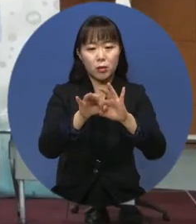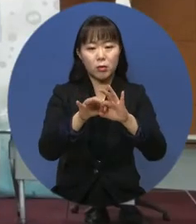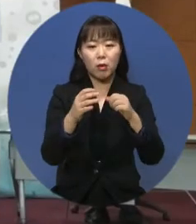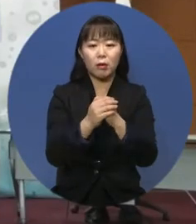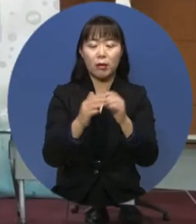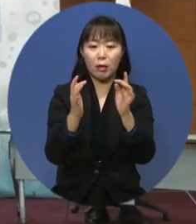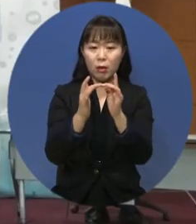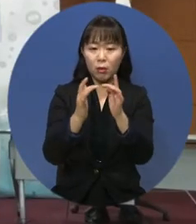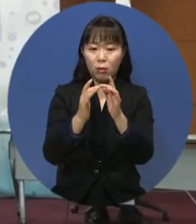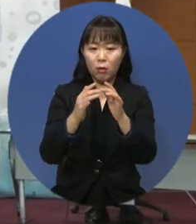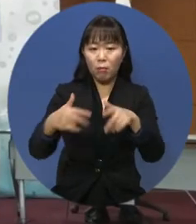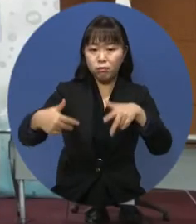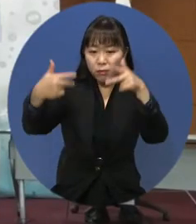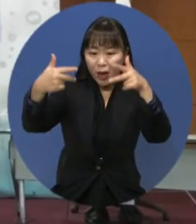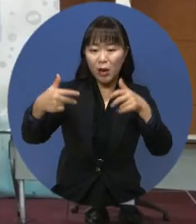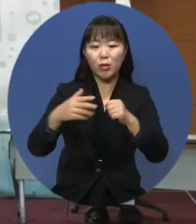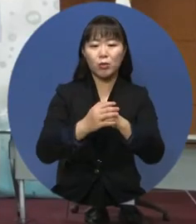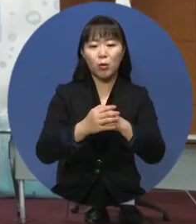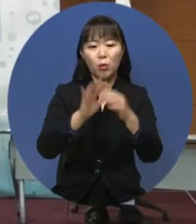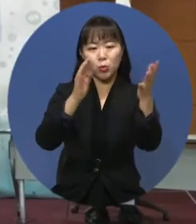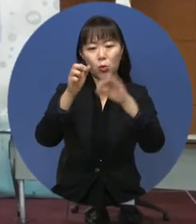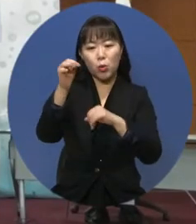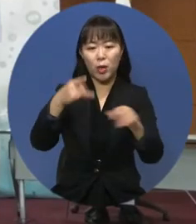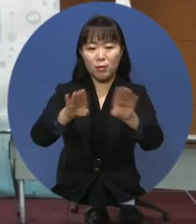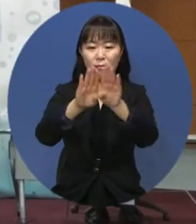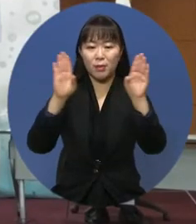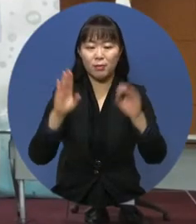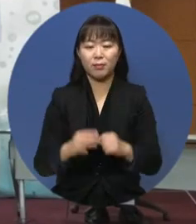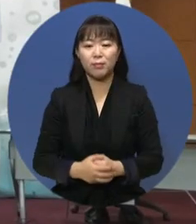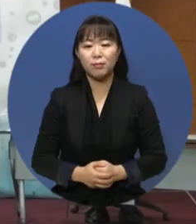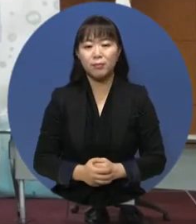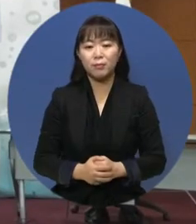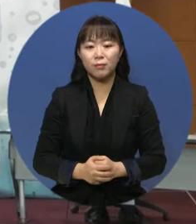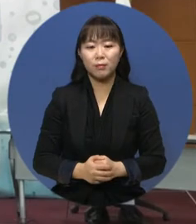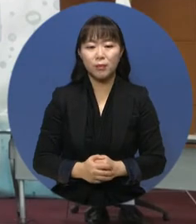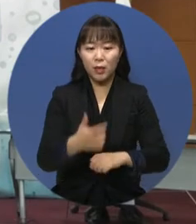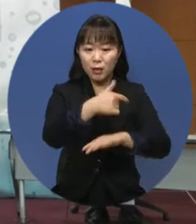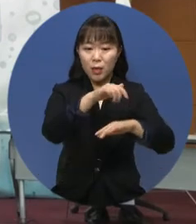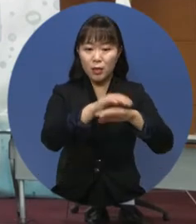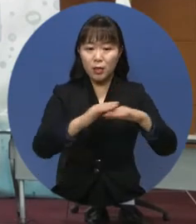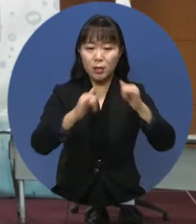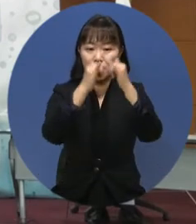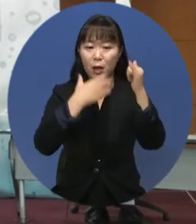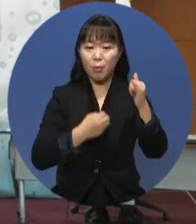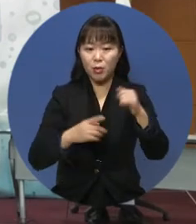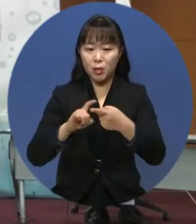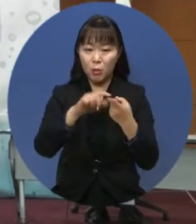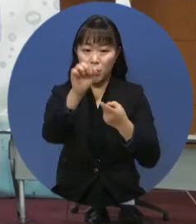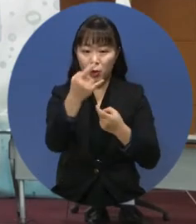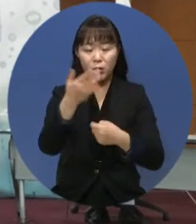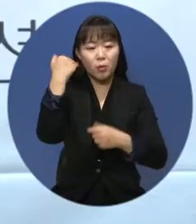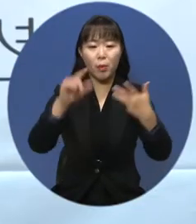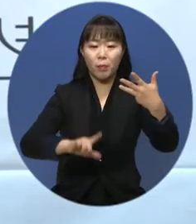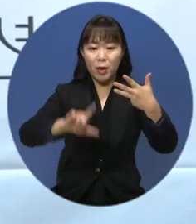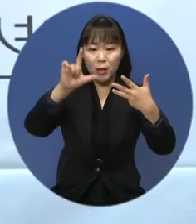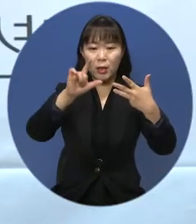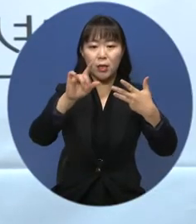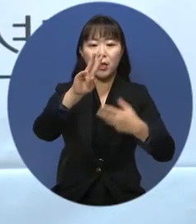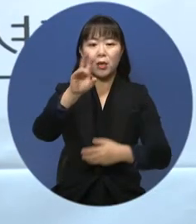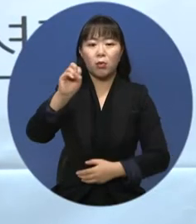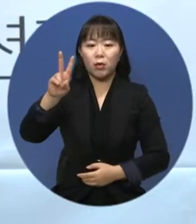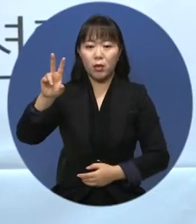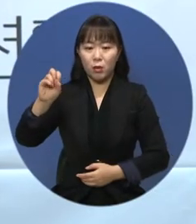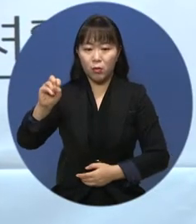온라인 생중계로 토론회 를 진행했습니다 대전 사회복지 협의회 는 지난 8일 이